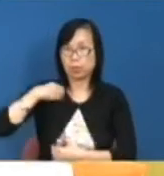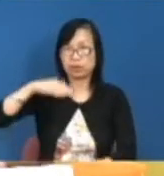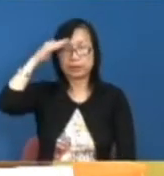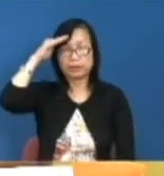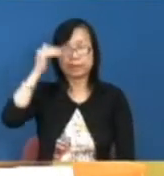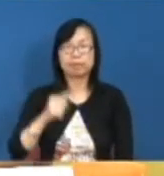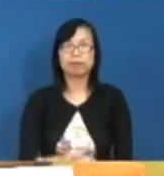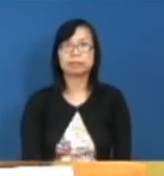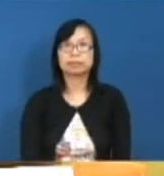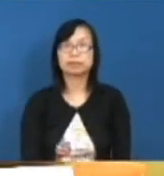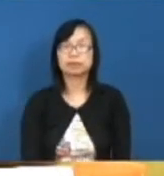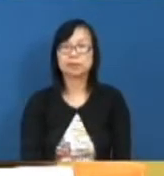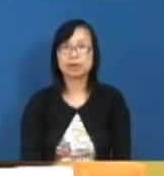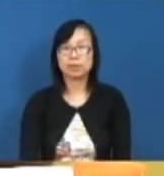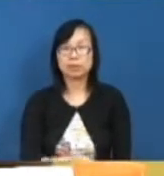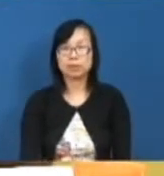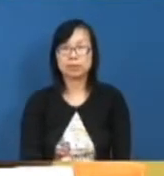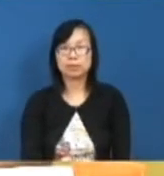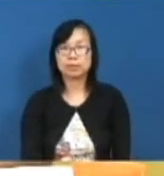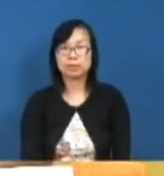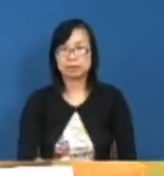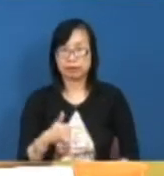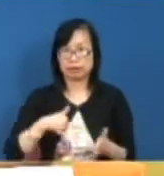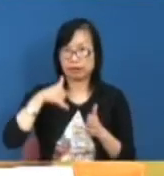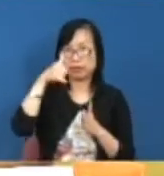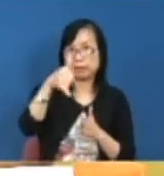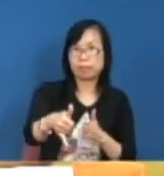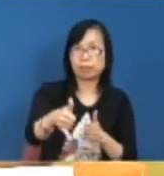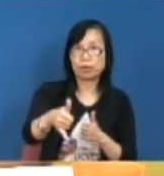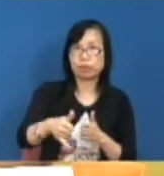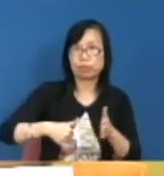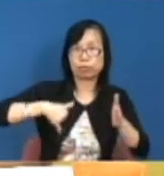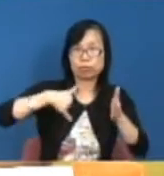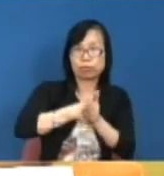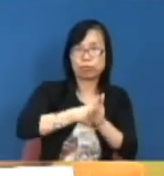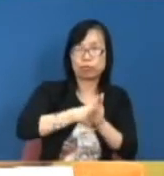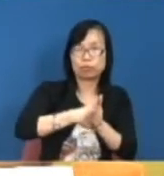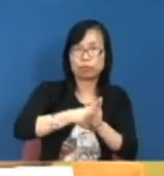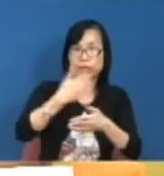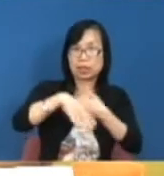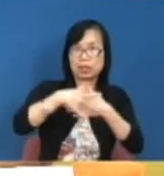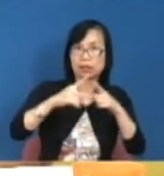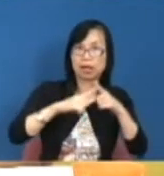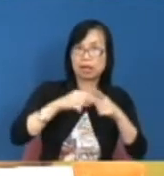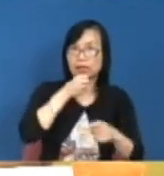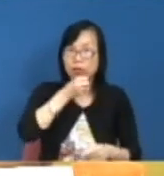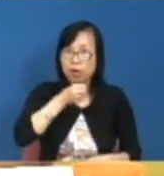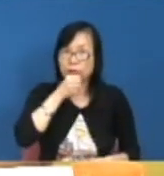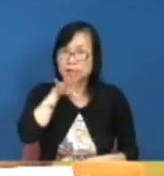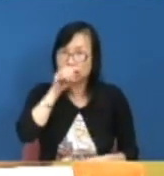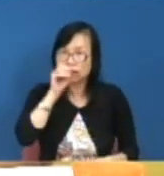簡單。咁你話我哋，哦，你入去裏邊阻住人哋發表言論，第